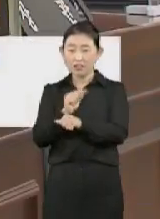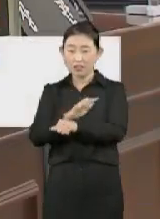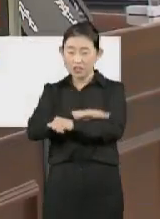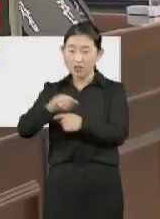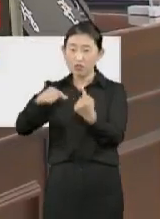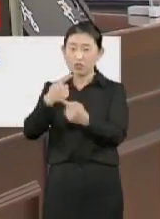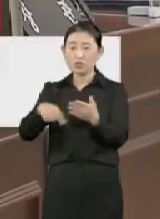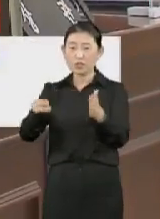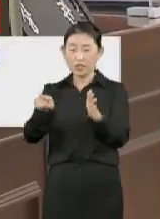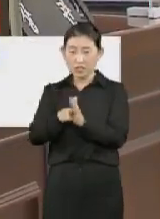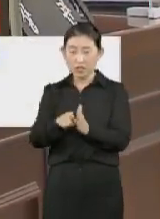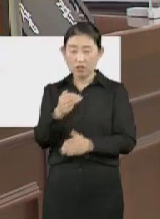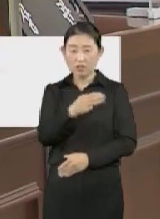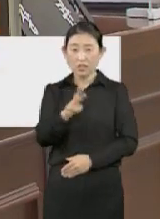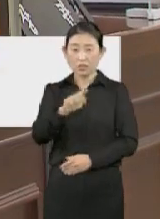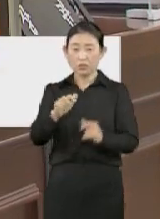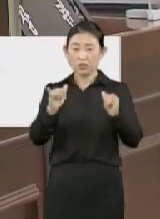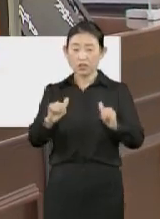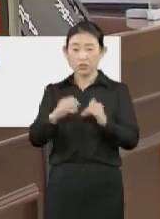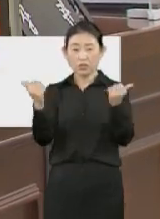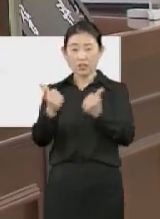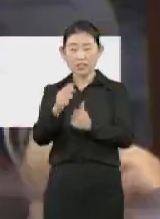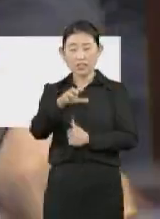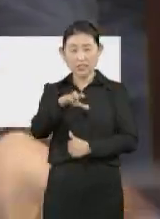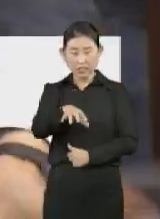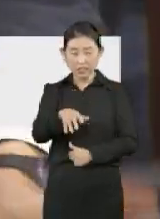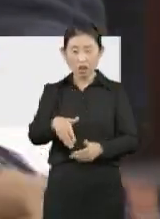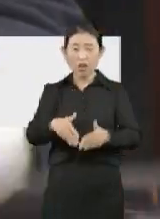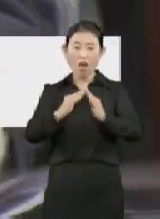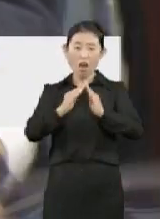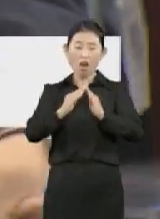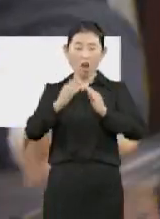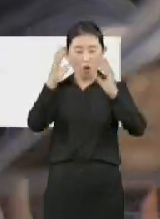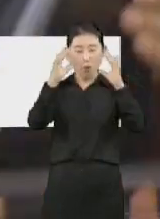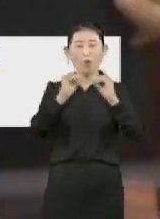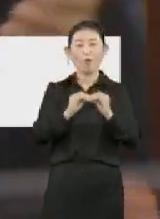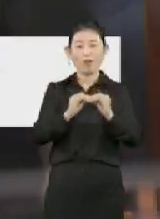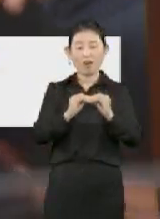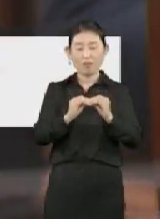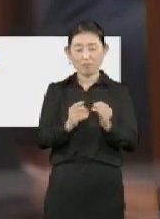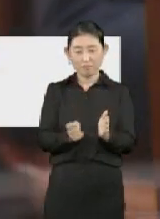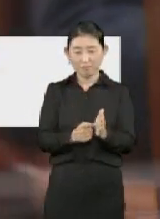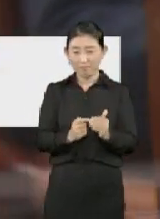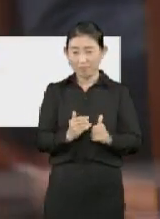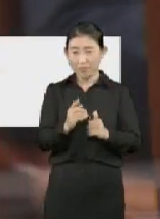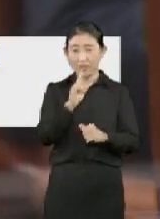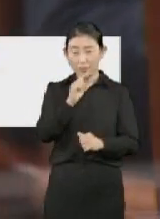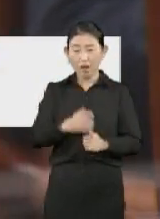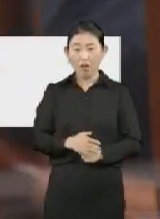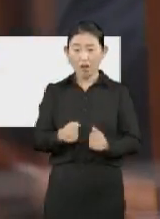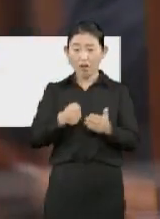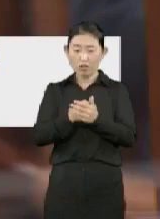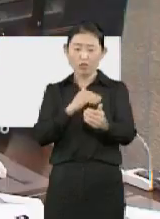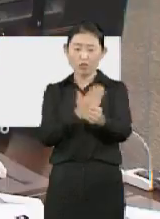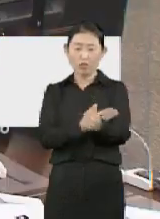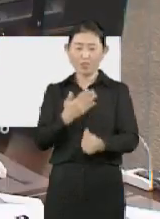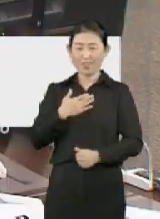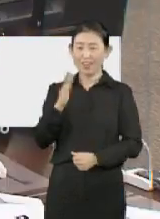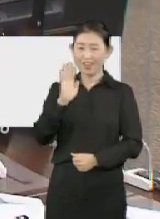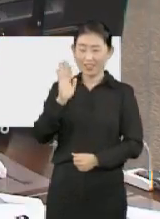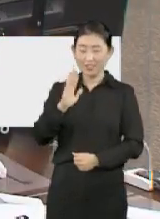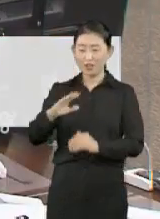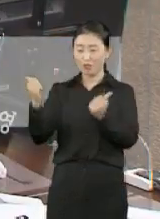3종 사당이 필요하다 며 건립을 최대한 서 드리겠다 고 답변했습니다 다만 결정권이 국회에서